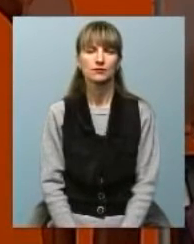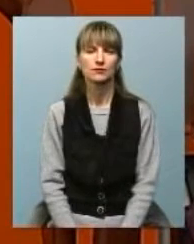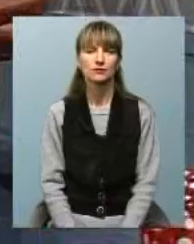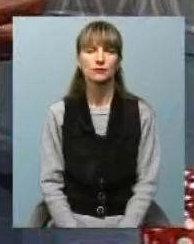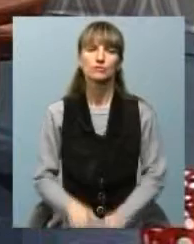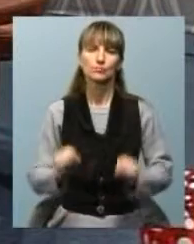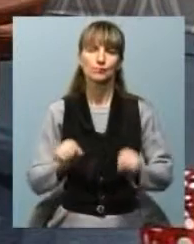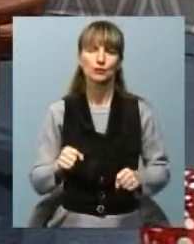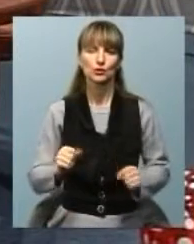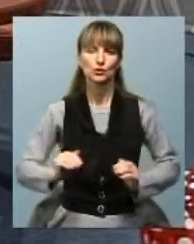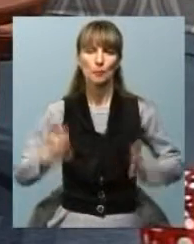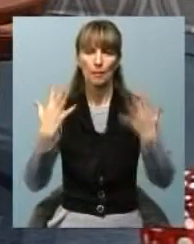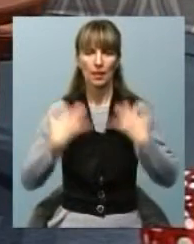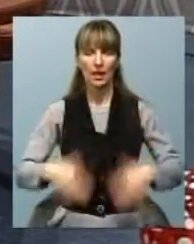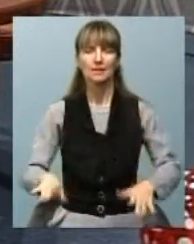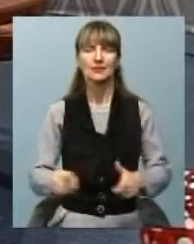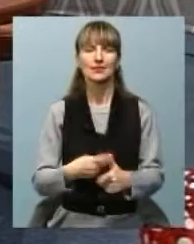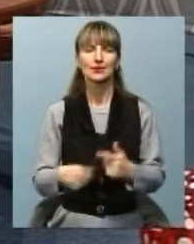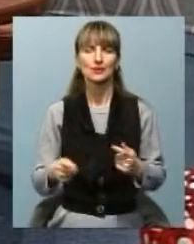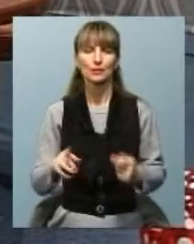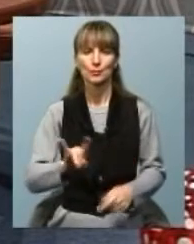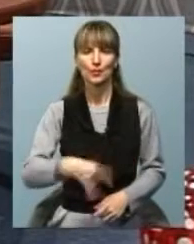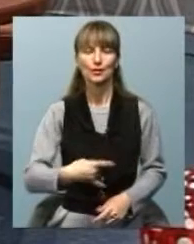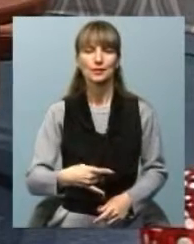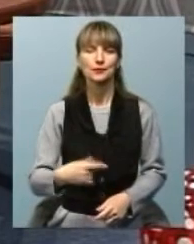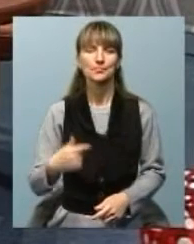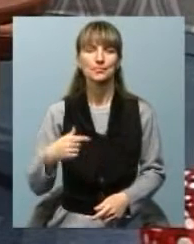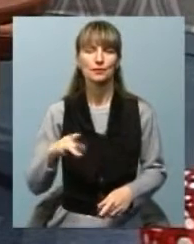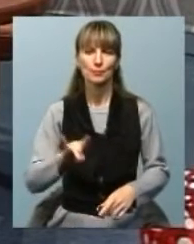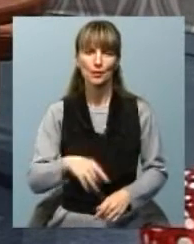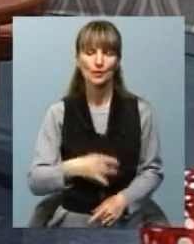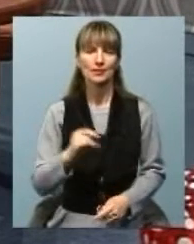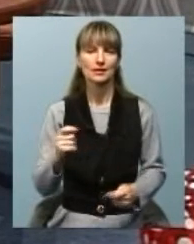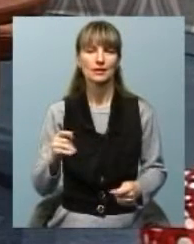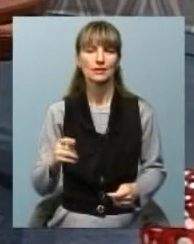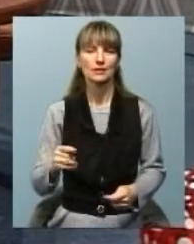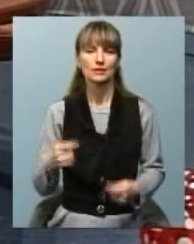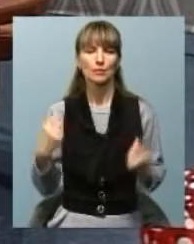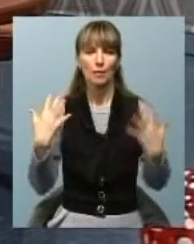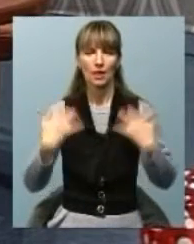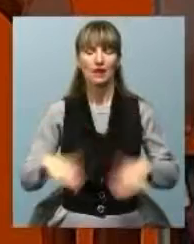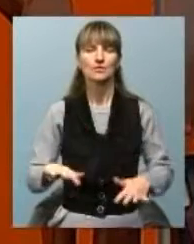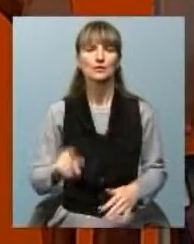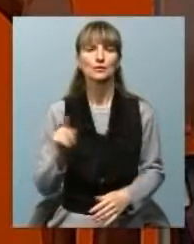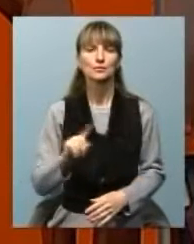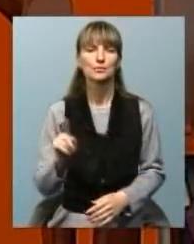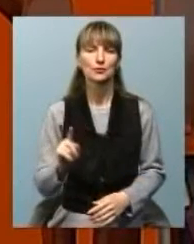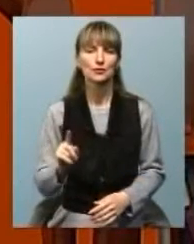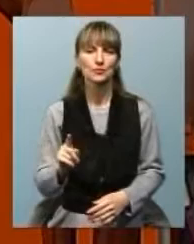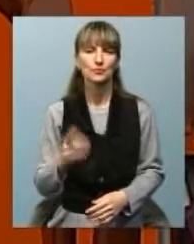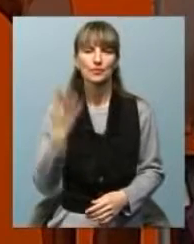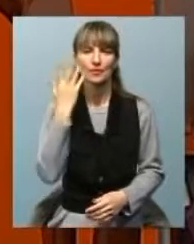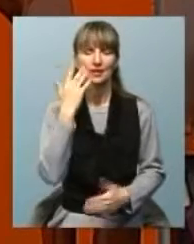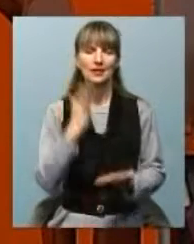Чи може сукня, чи штани? Що комфортніше? Сукня і штани, тому що коли